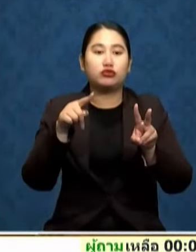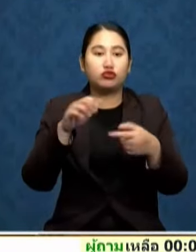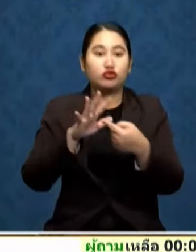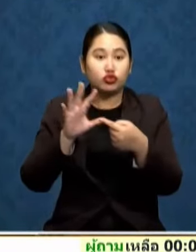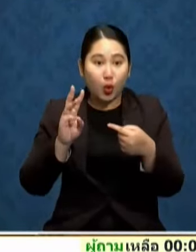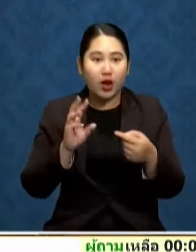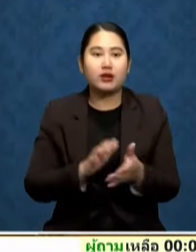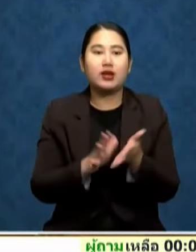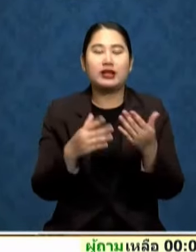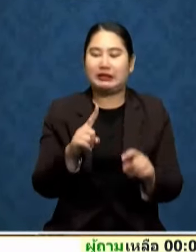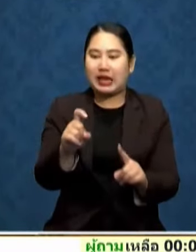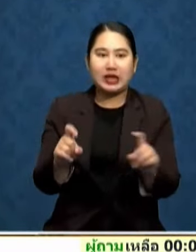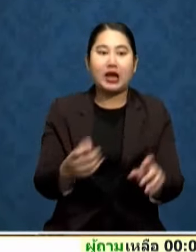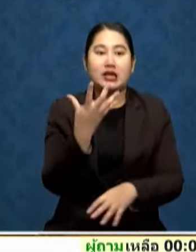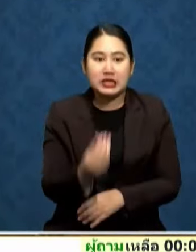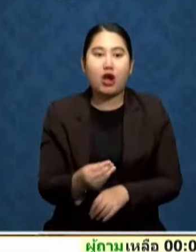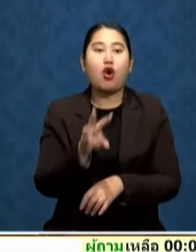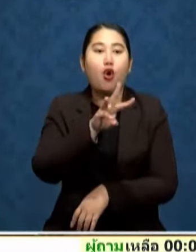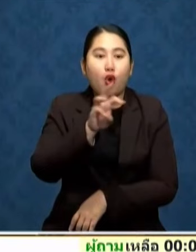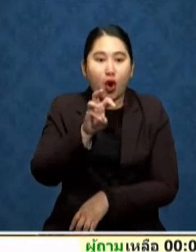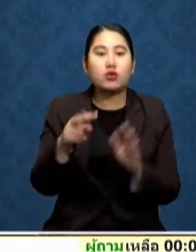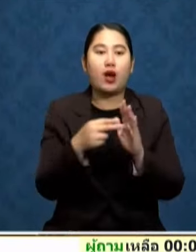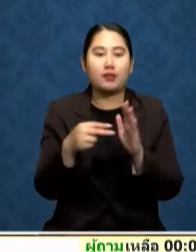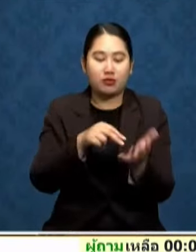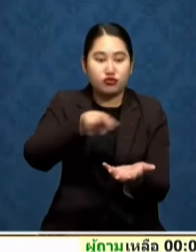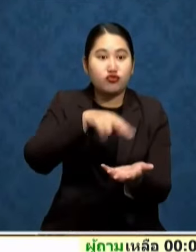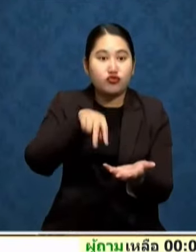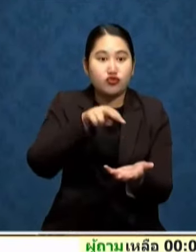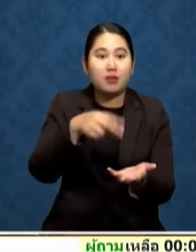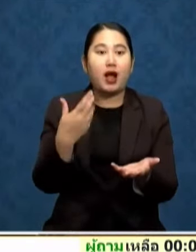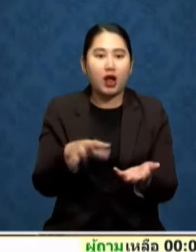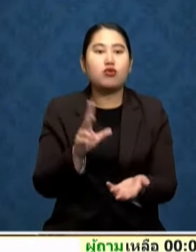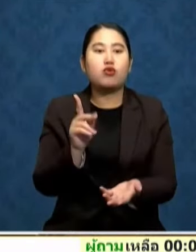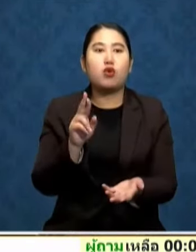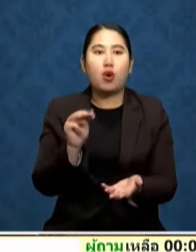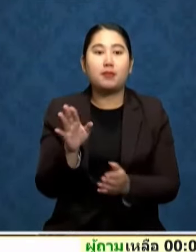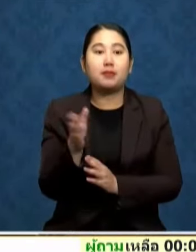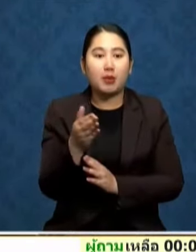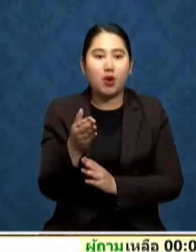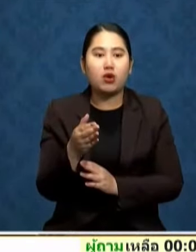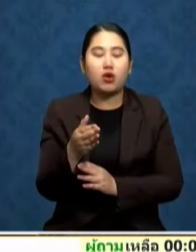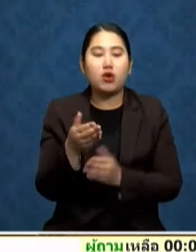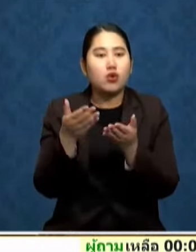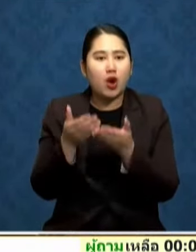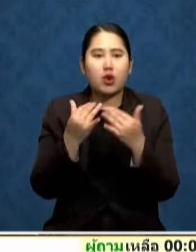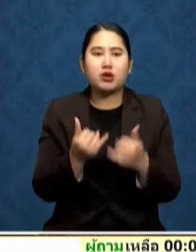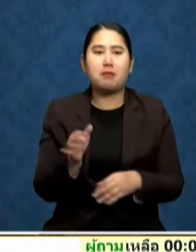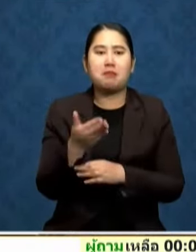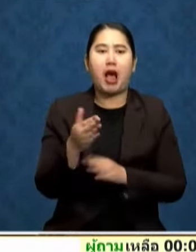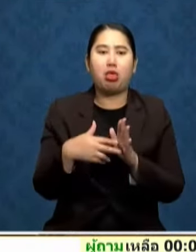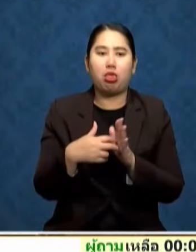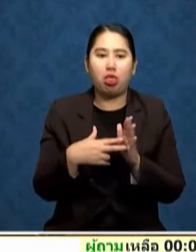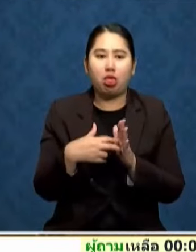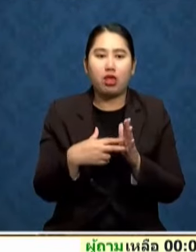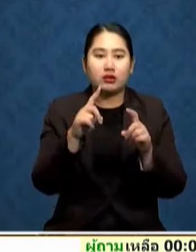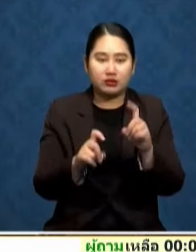จำนวนมากเหลือเพียงแค่600ตัวได้มีการตรวจสอบที่ด่านกักกันของกรมประมงทั้งนี้ปลาสุขภาพไม่แข็งแรงจึง